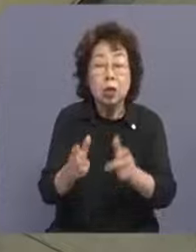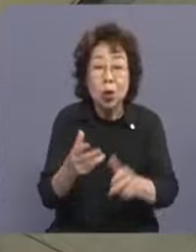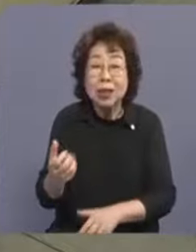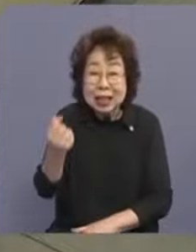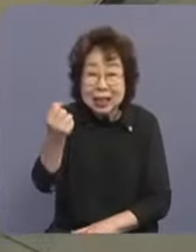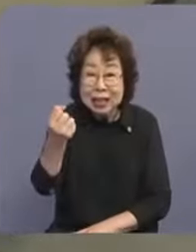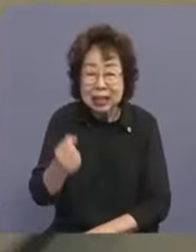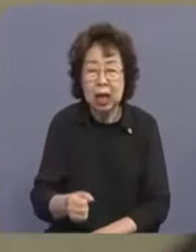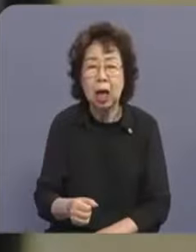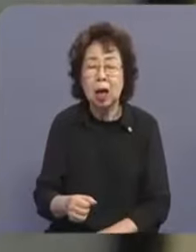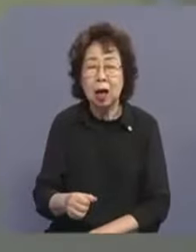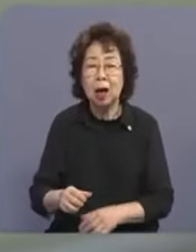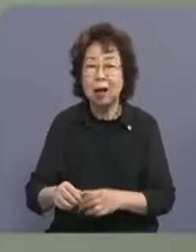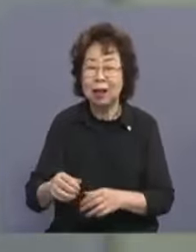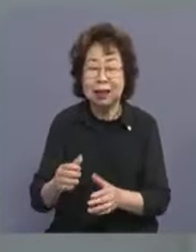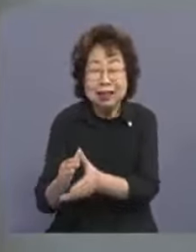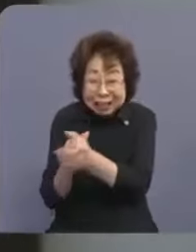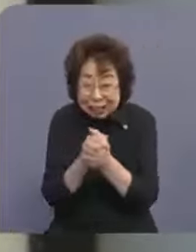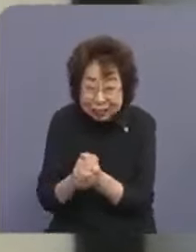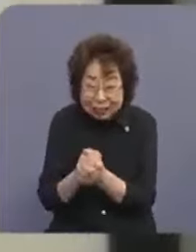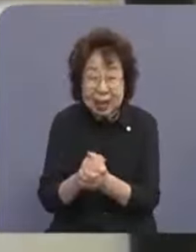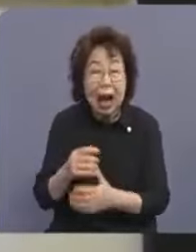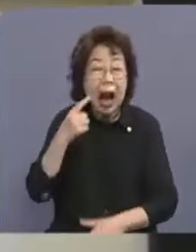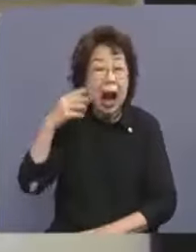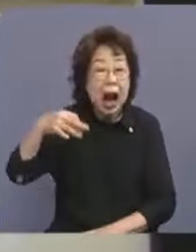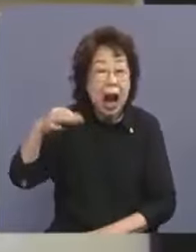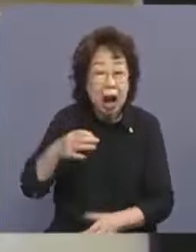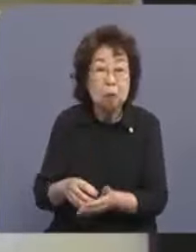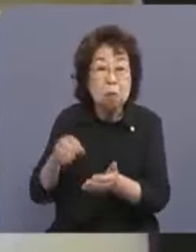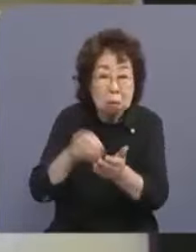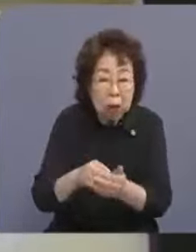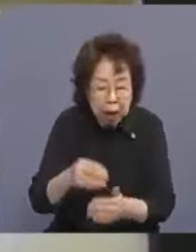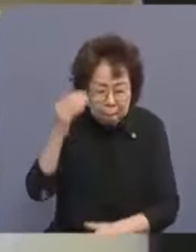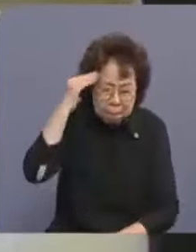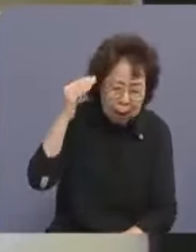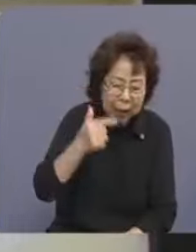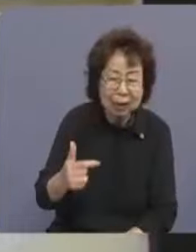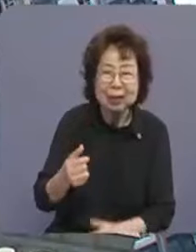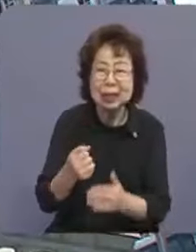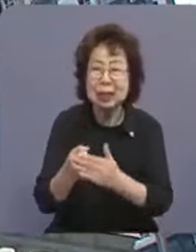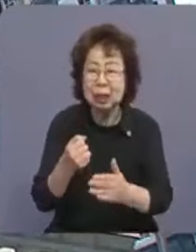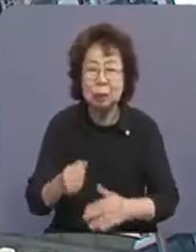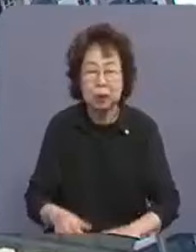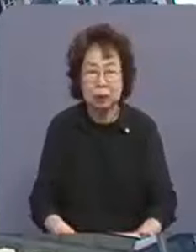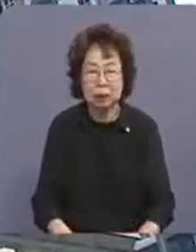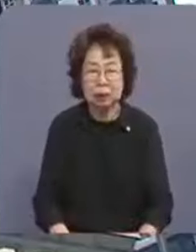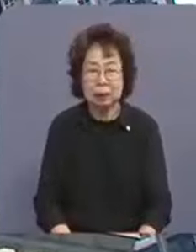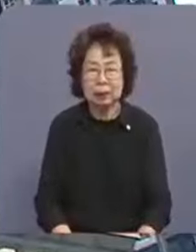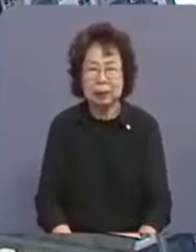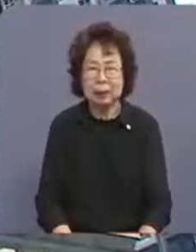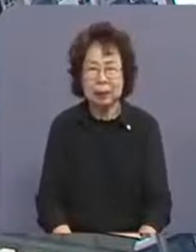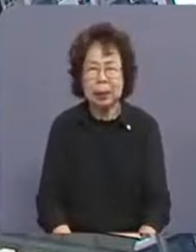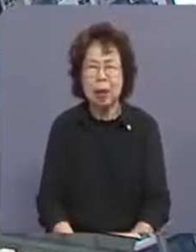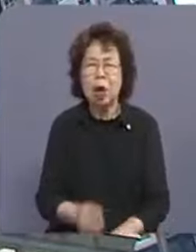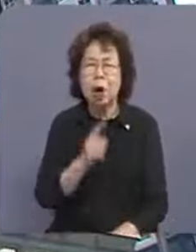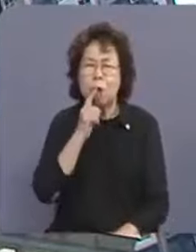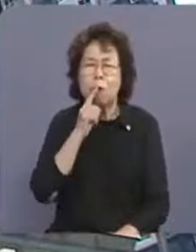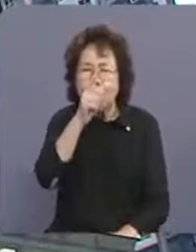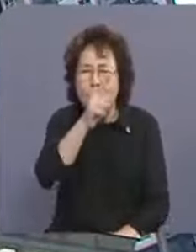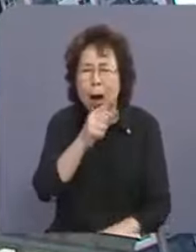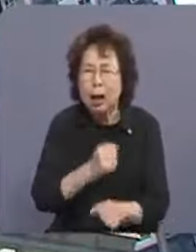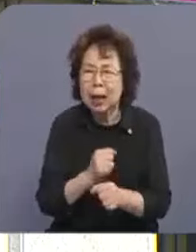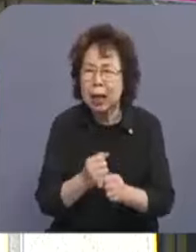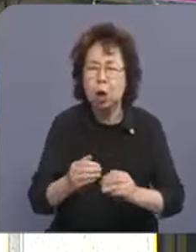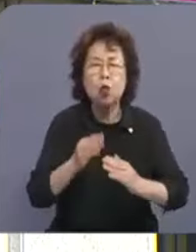소유주인데 친목단체인 상인회인 것처럼 속여 업무에 지장을 줬다는 이유에서입니다. 우리가 이제 고발을 하고자 하는 것은